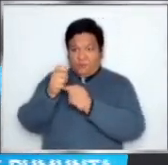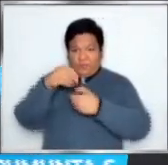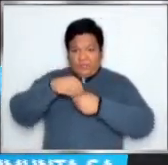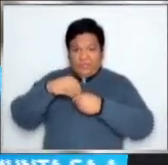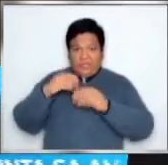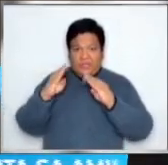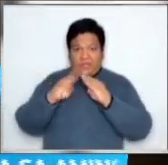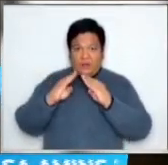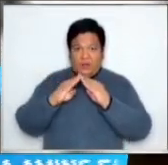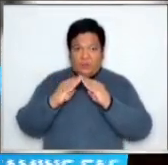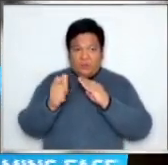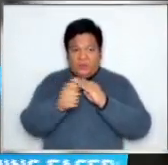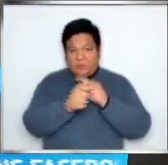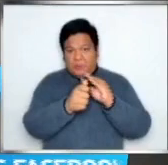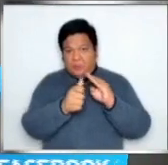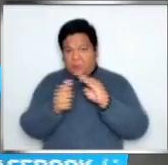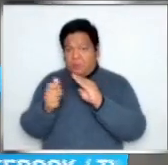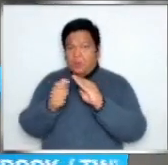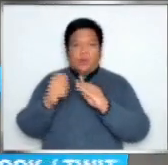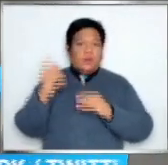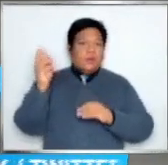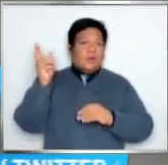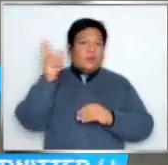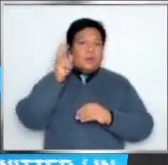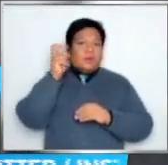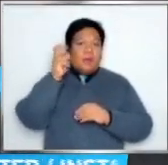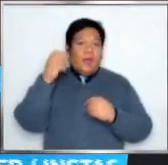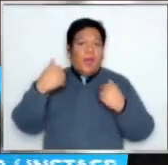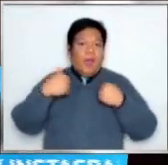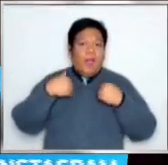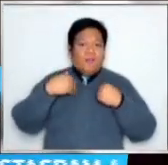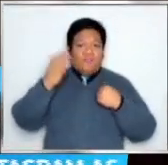maririnig ang kalambag ng mga yero.